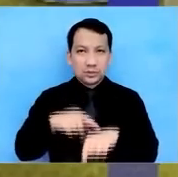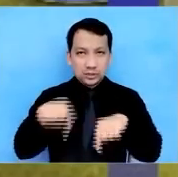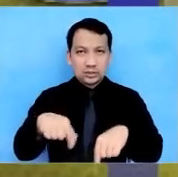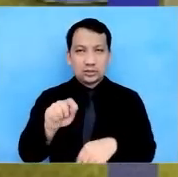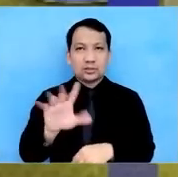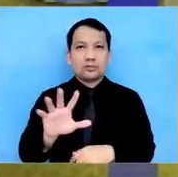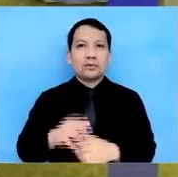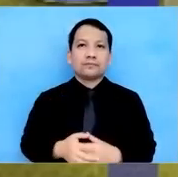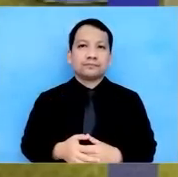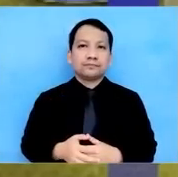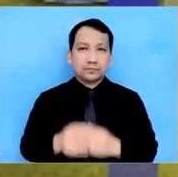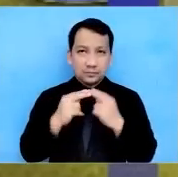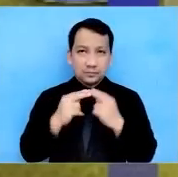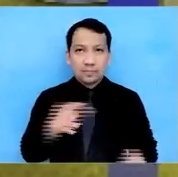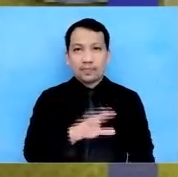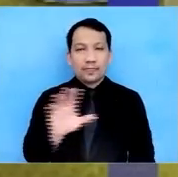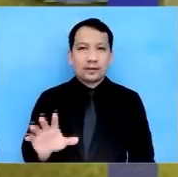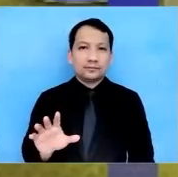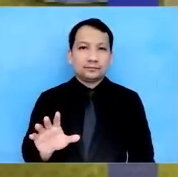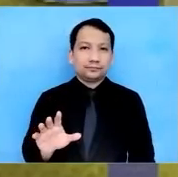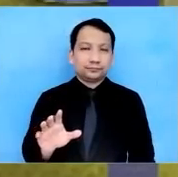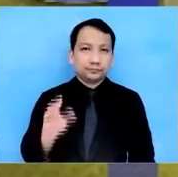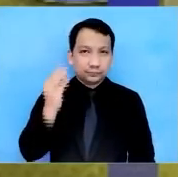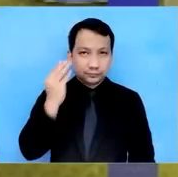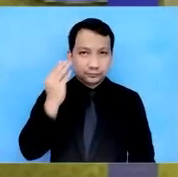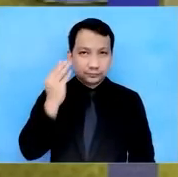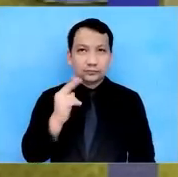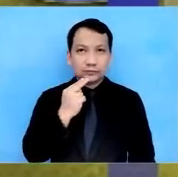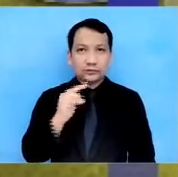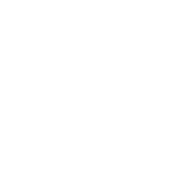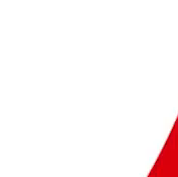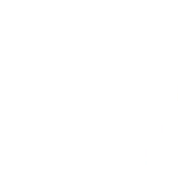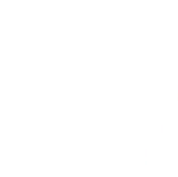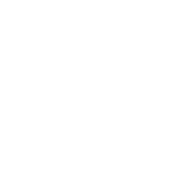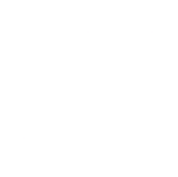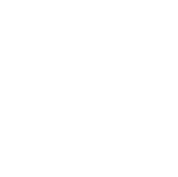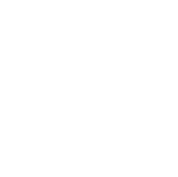sa TV5. Nagbabalita mula sa Frontline, Marty Bautista, News 5.